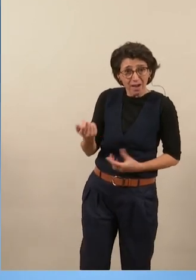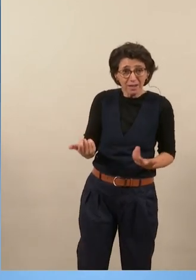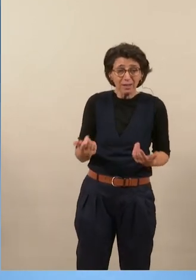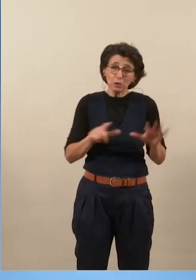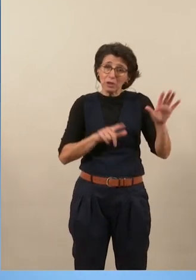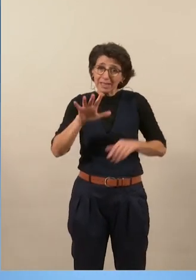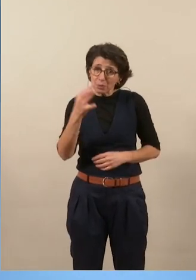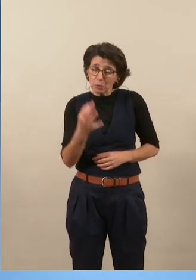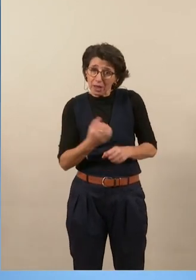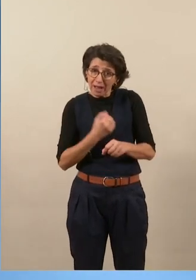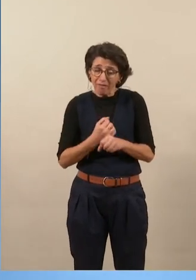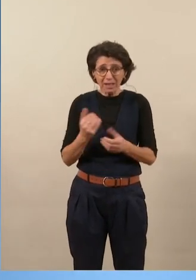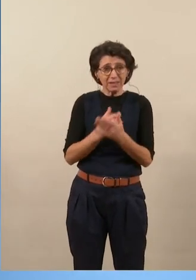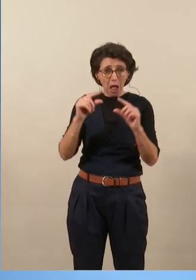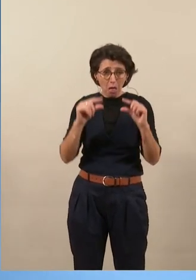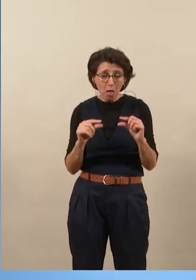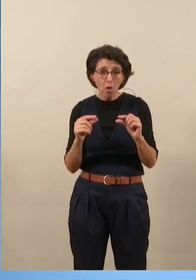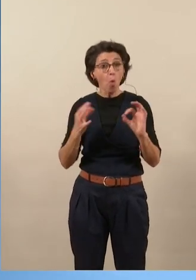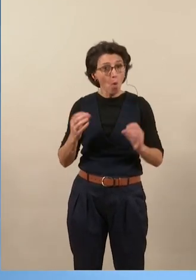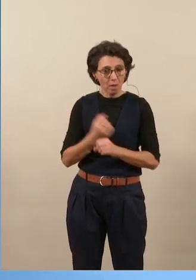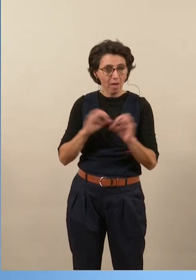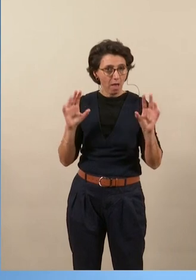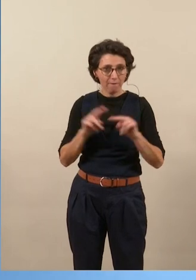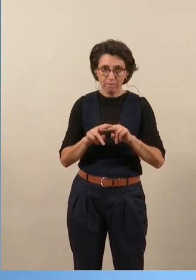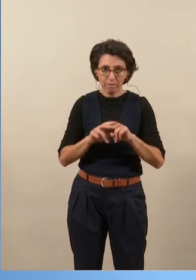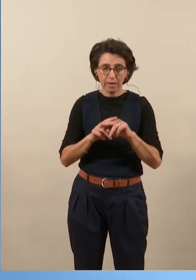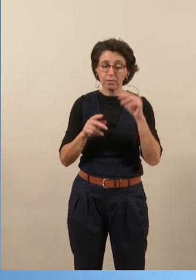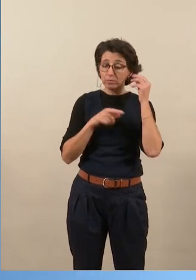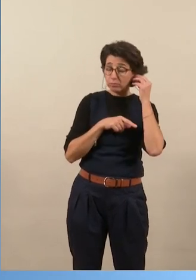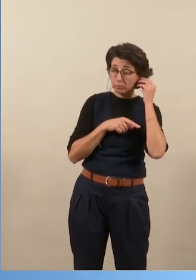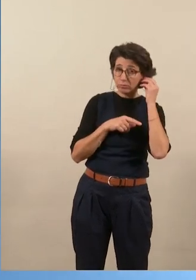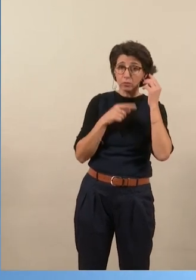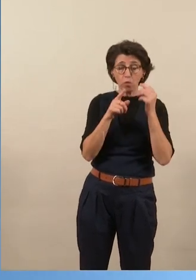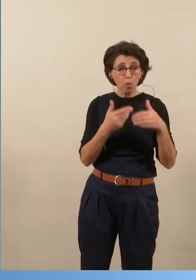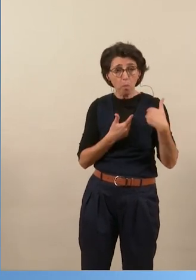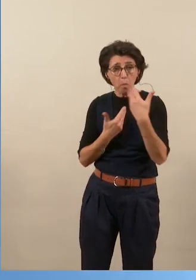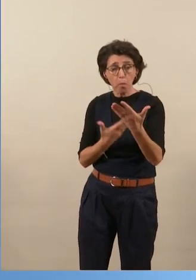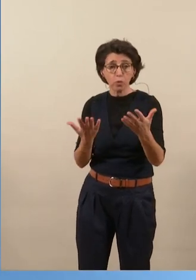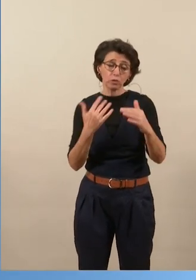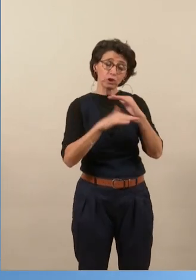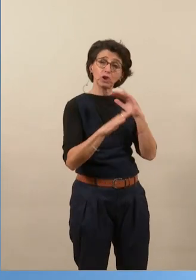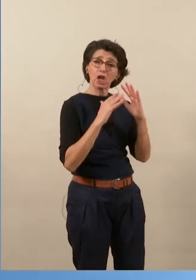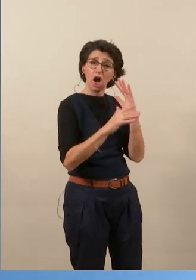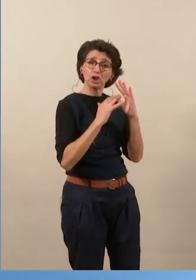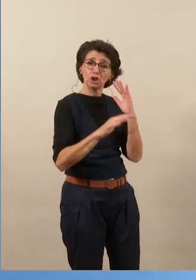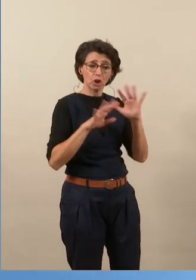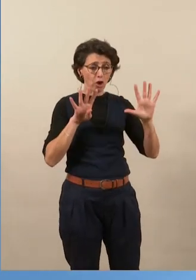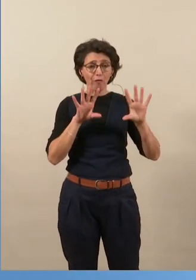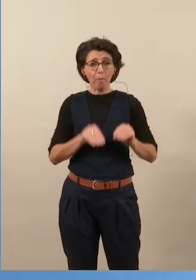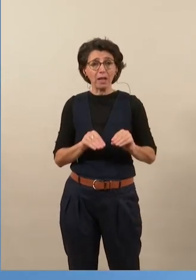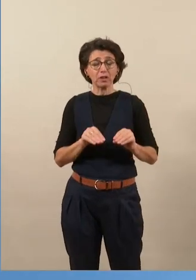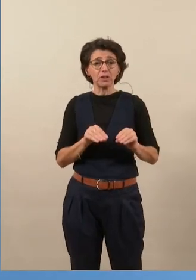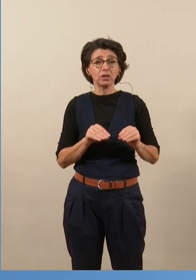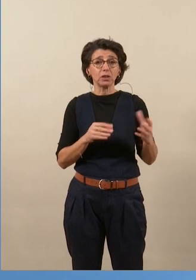de travail du tout votre proposition dans ce rapport c'est neuf places en crèche depuis le début de l'année dans le cas où une femme